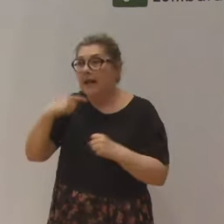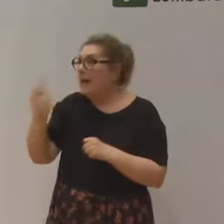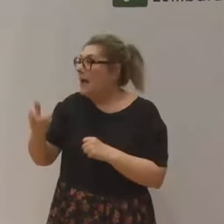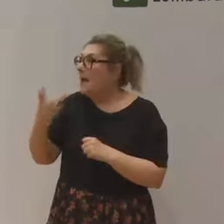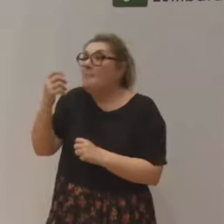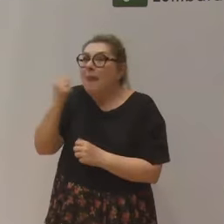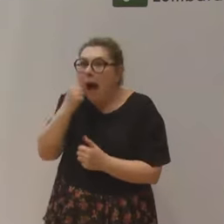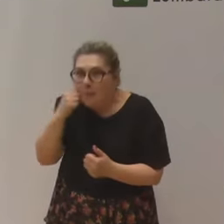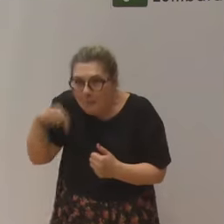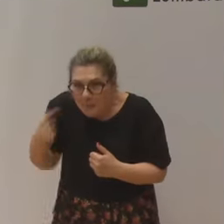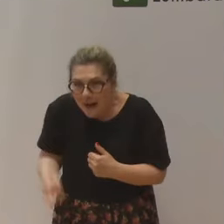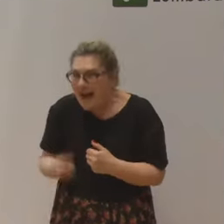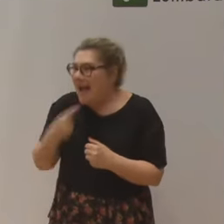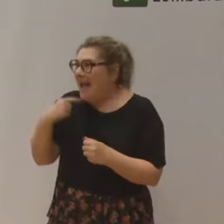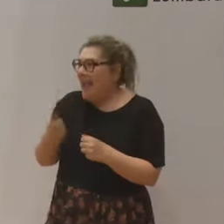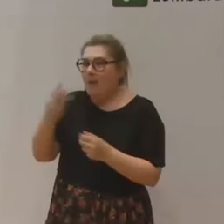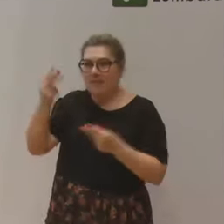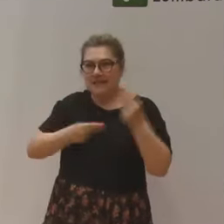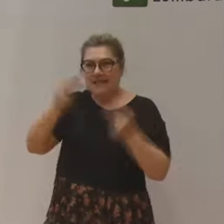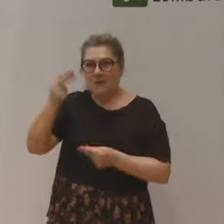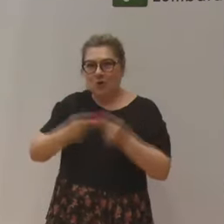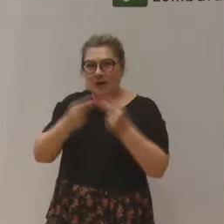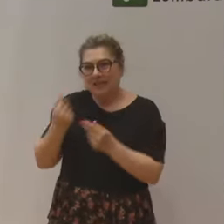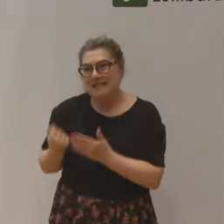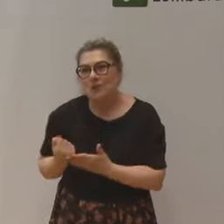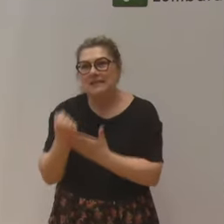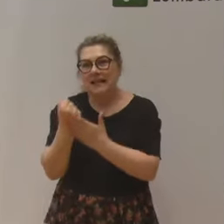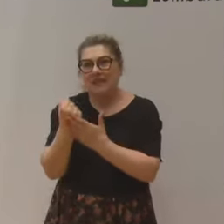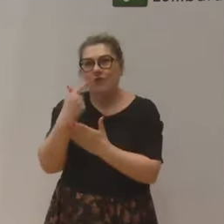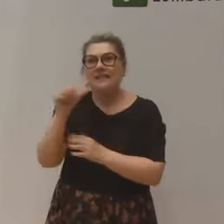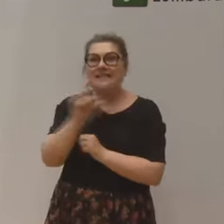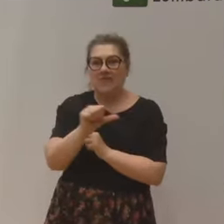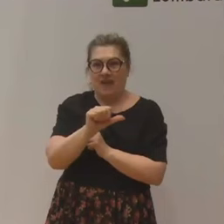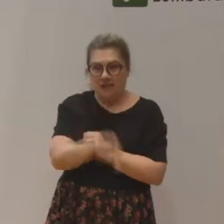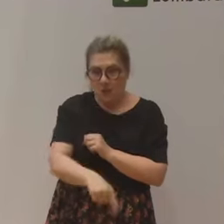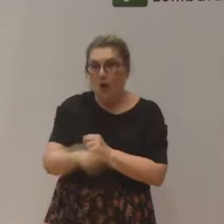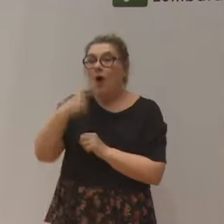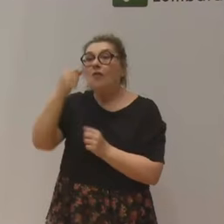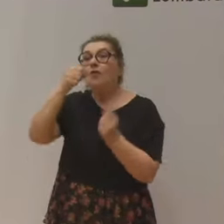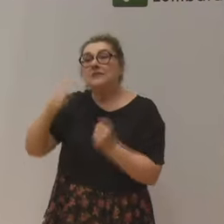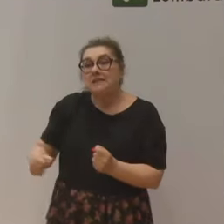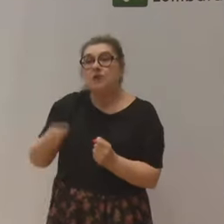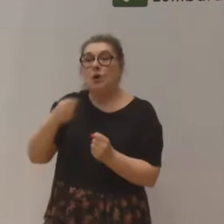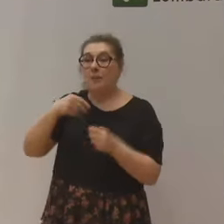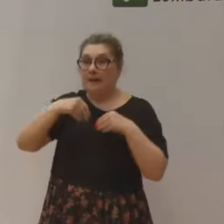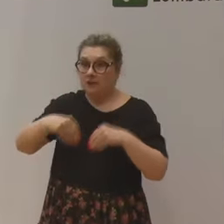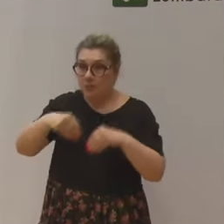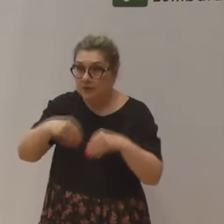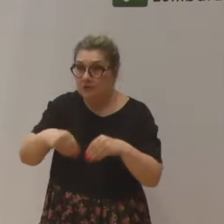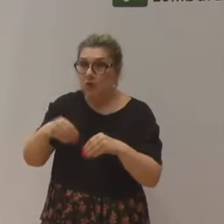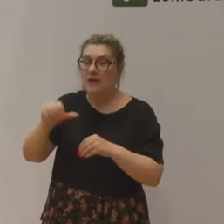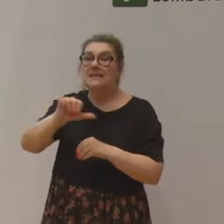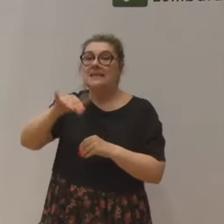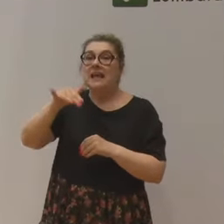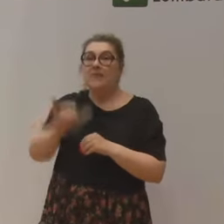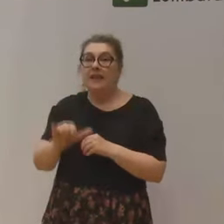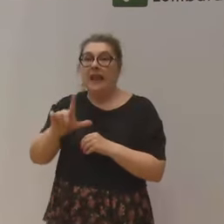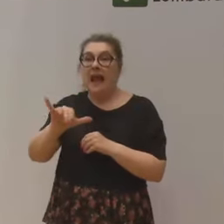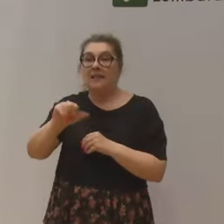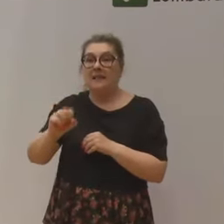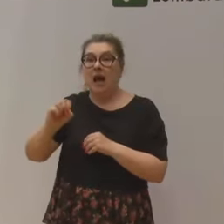mamma anche e amministratore di sostegno di Stefano, Fondazione Partecipazione Stefilandia Onlus,